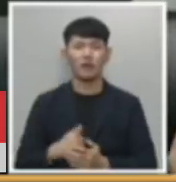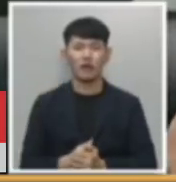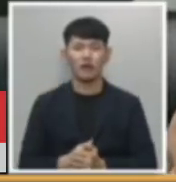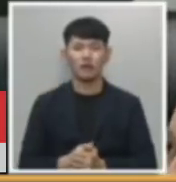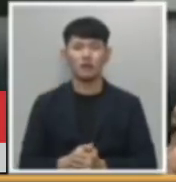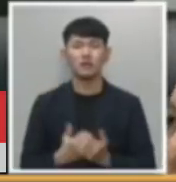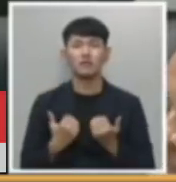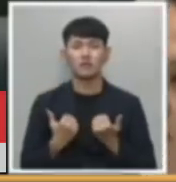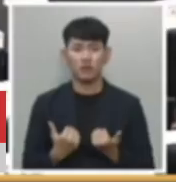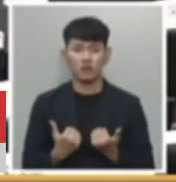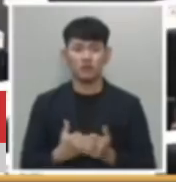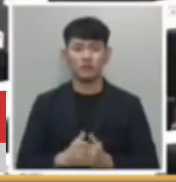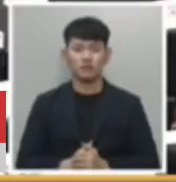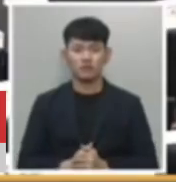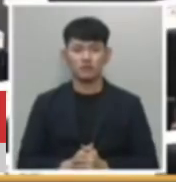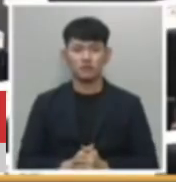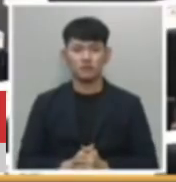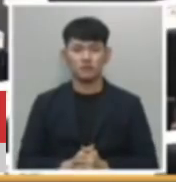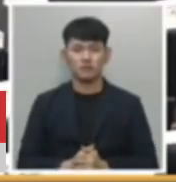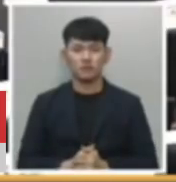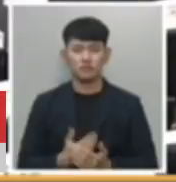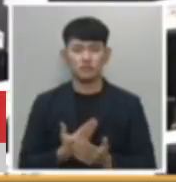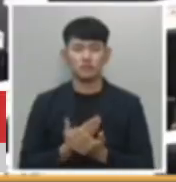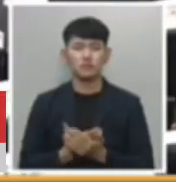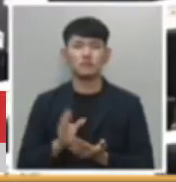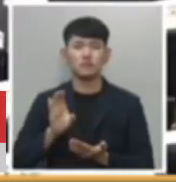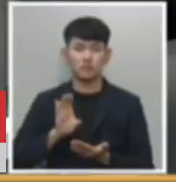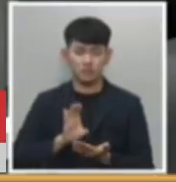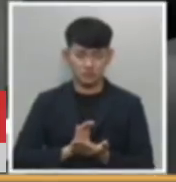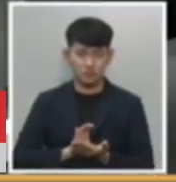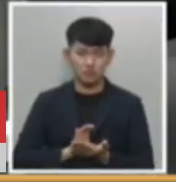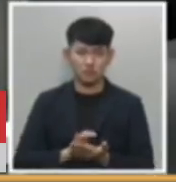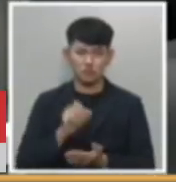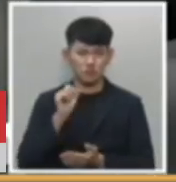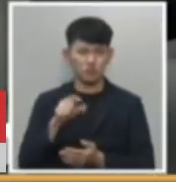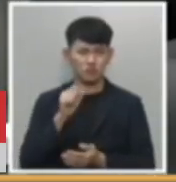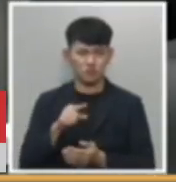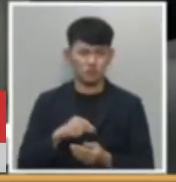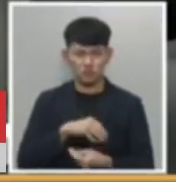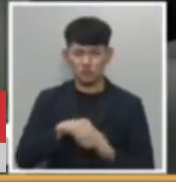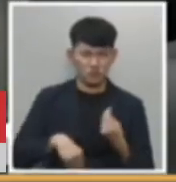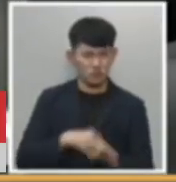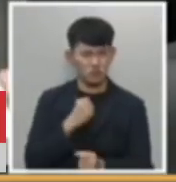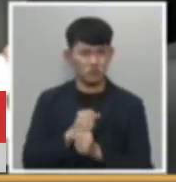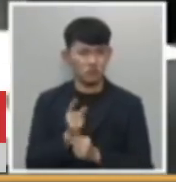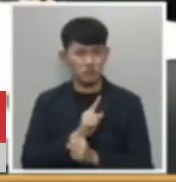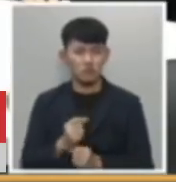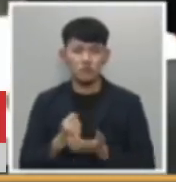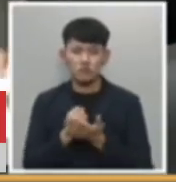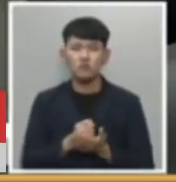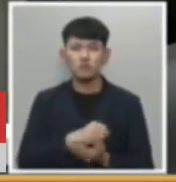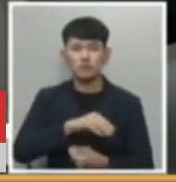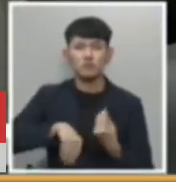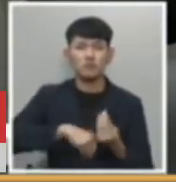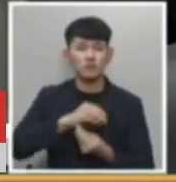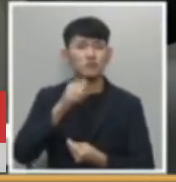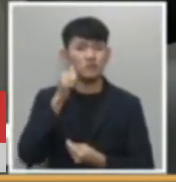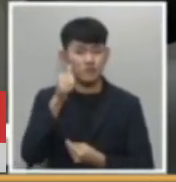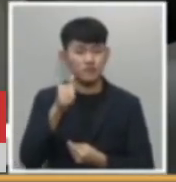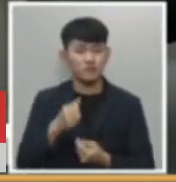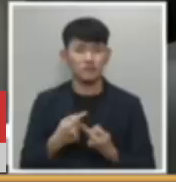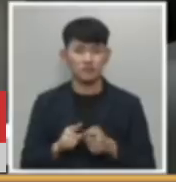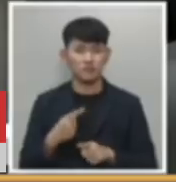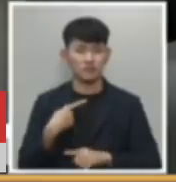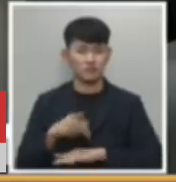นี้งบประมาณเนี่ยต้องเร่งเอาไปใช้เพื่อในการกระตุ้นเศรษฐกิจแต่ท่านประธานเชื่อไหมครับว่